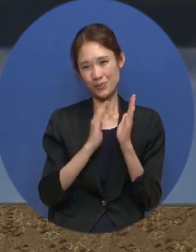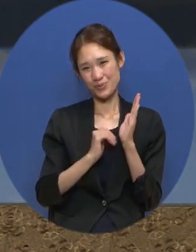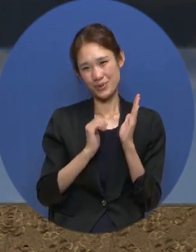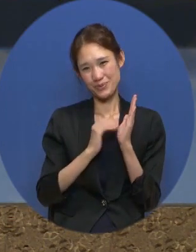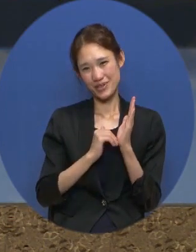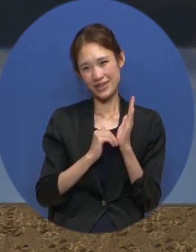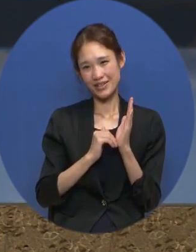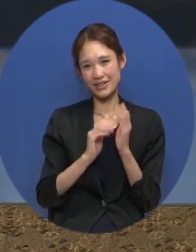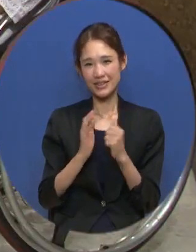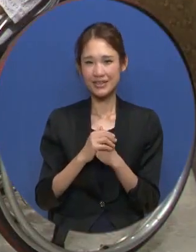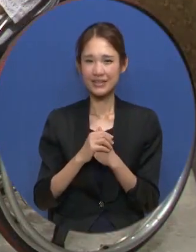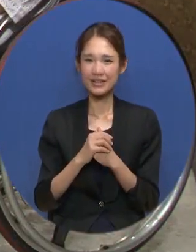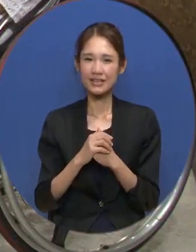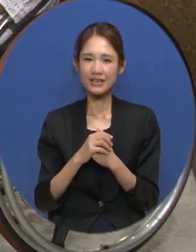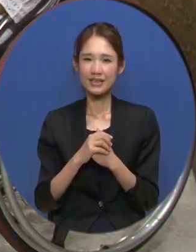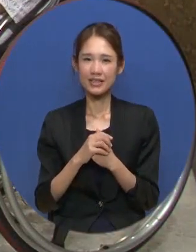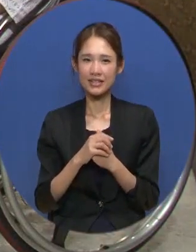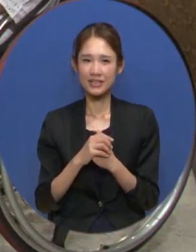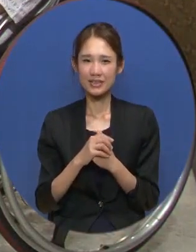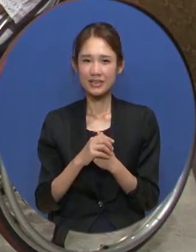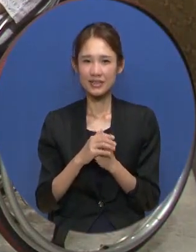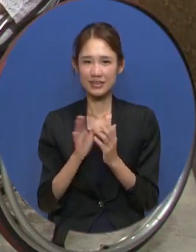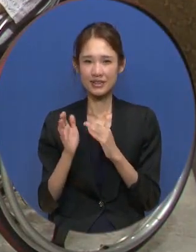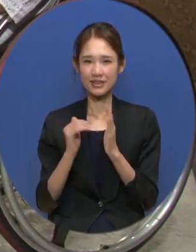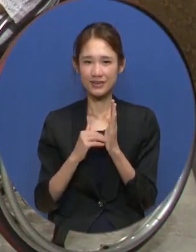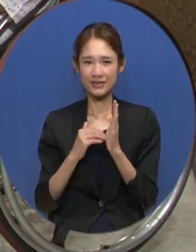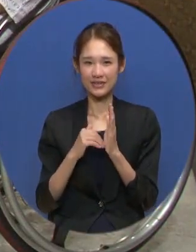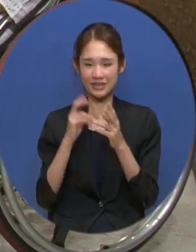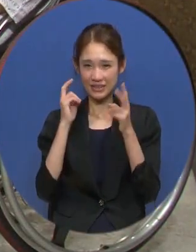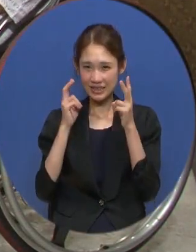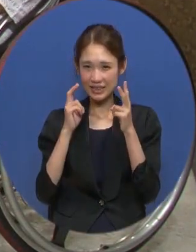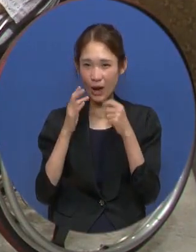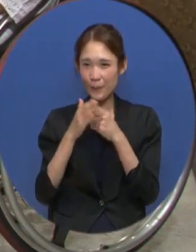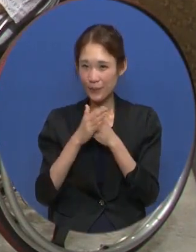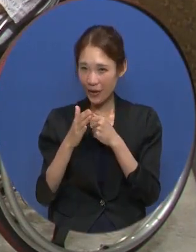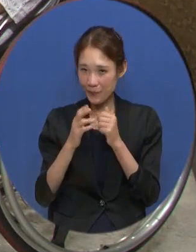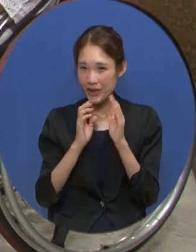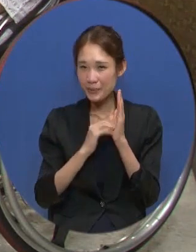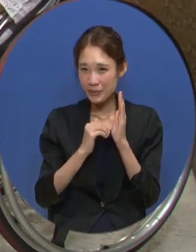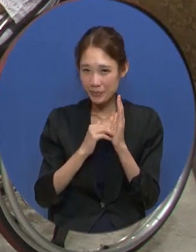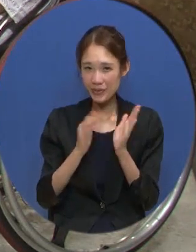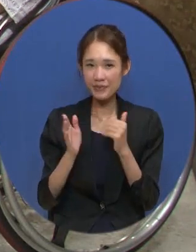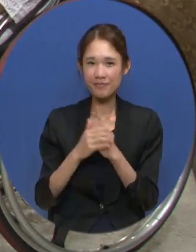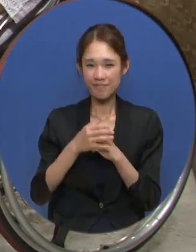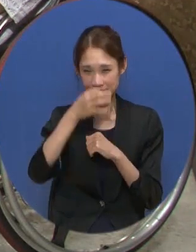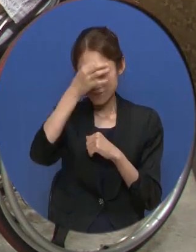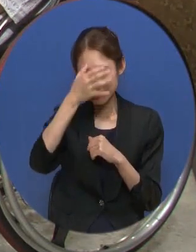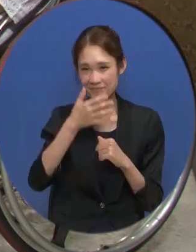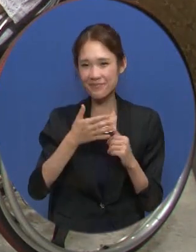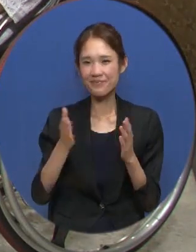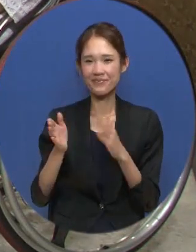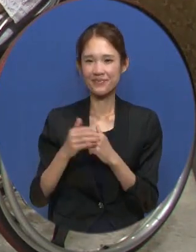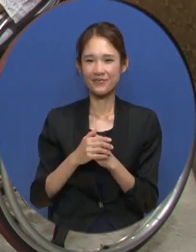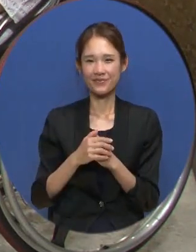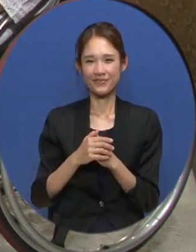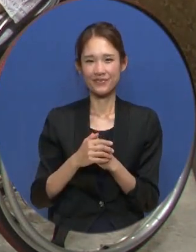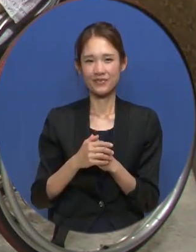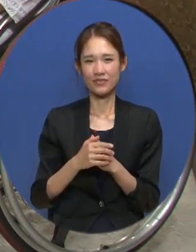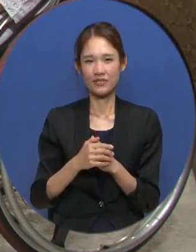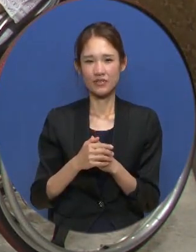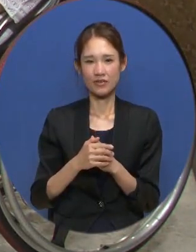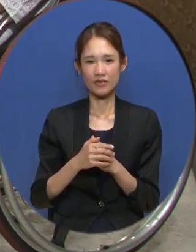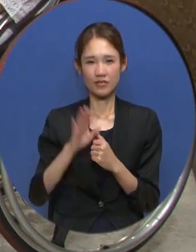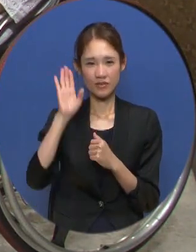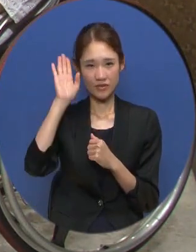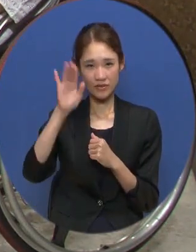비밀이라. 아, 네. 비밀로. 네. 기업상의 네. 네. 죄송합니다. 네, 네, 알겠습니다. 네,